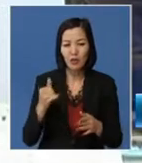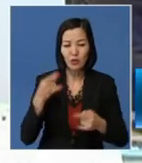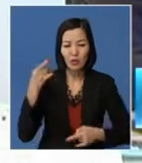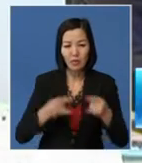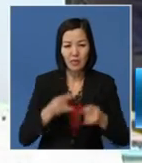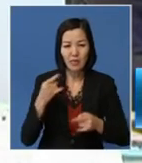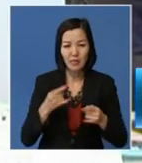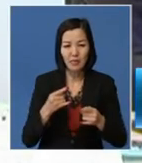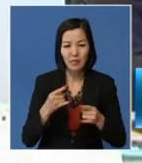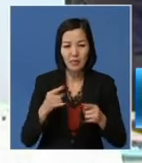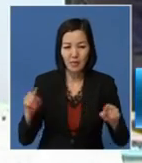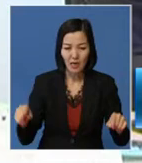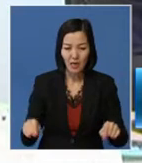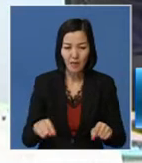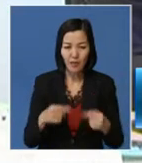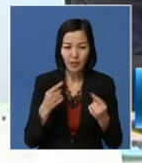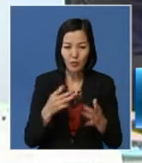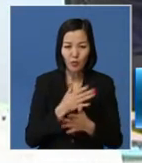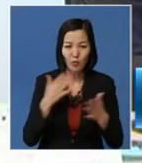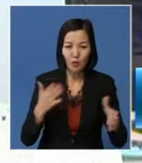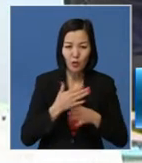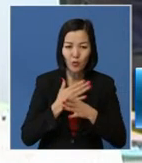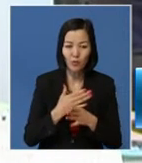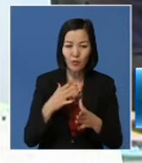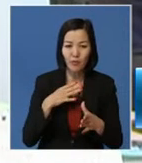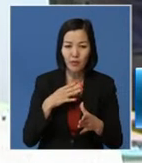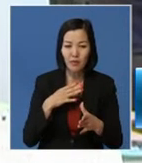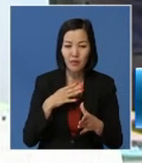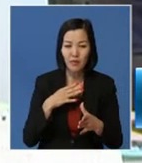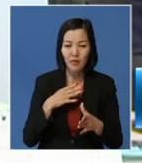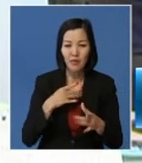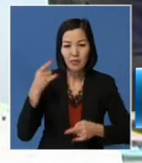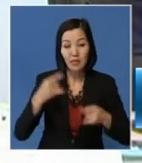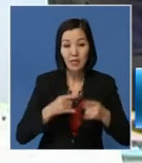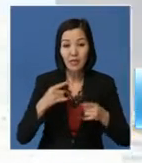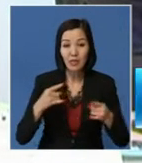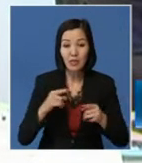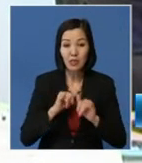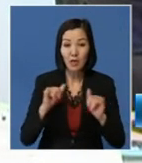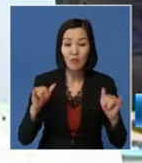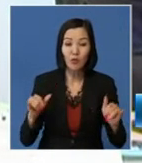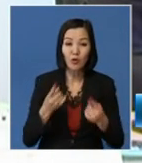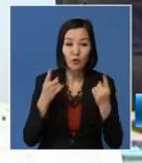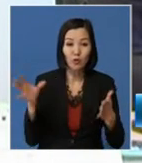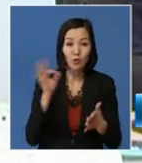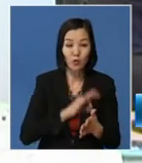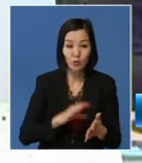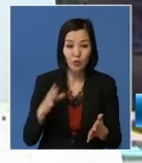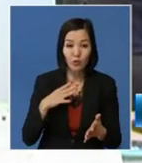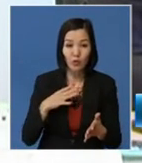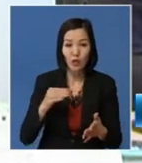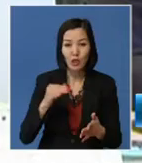алғашқы қалыптастырушылардың бірі. Осы арнаның аяғына тұрып кетуіне ерекше үлес қосқан жан, Жетісу өңіріне кеңінен